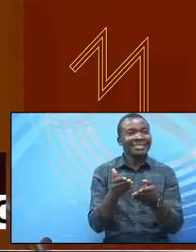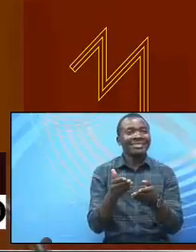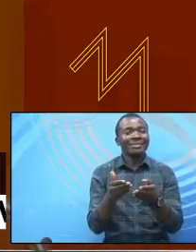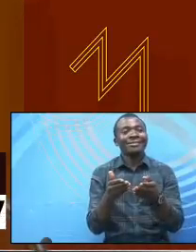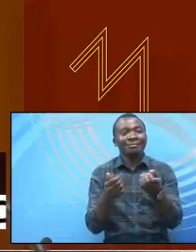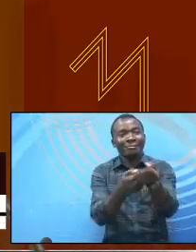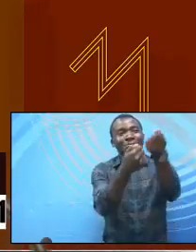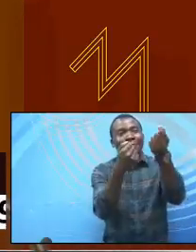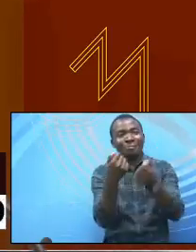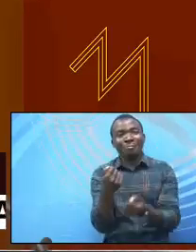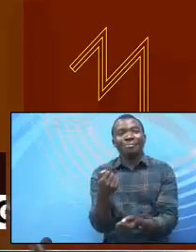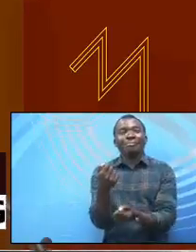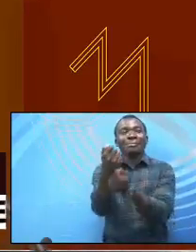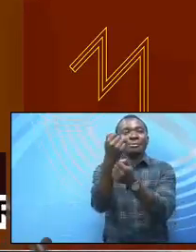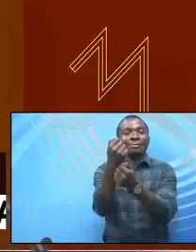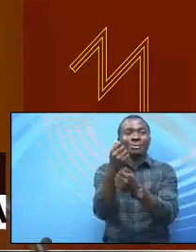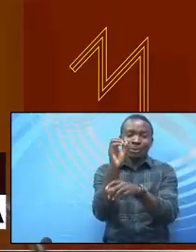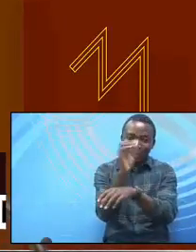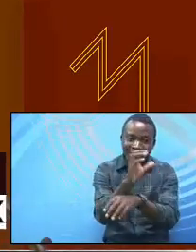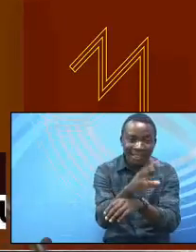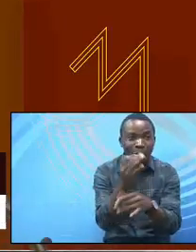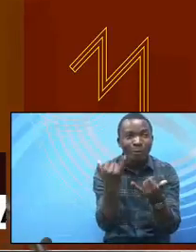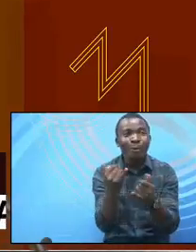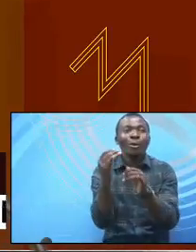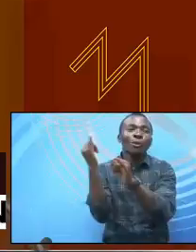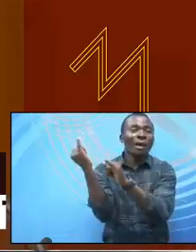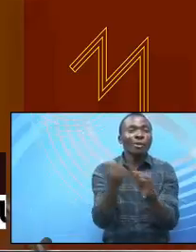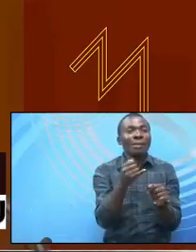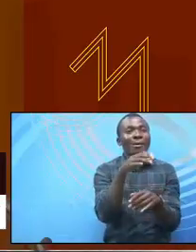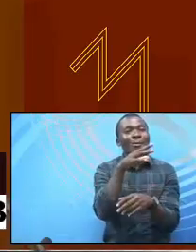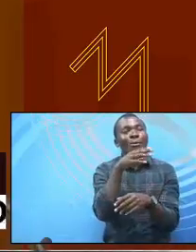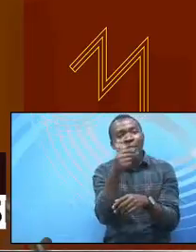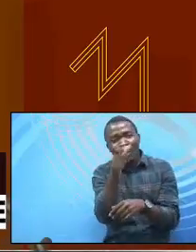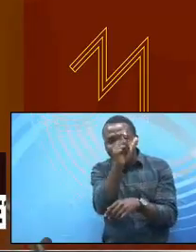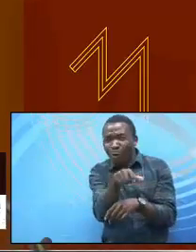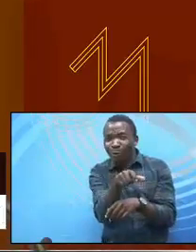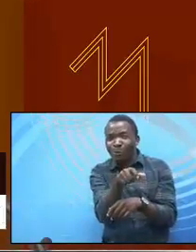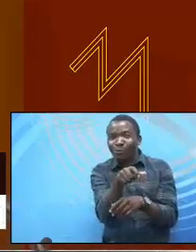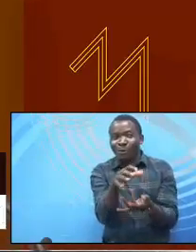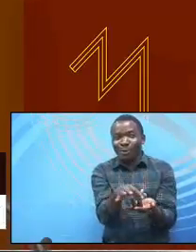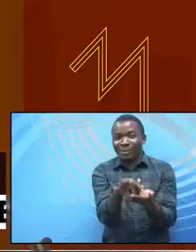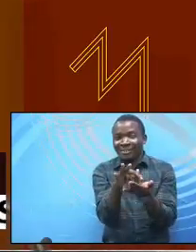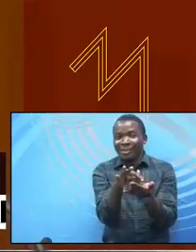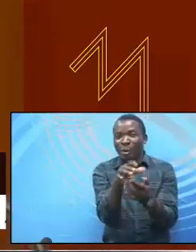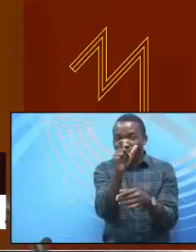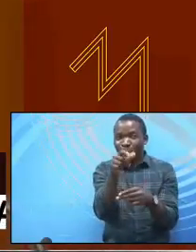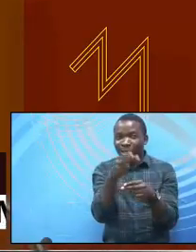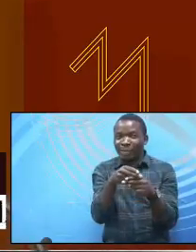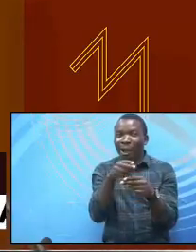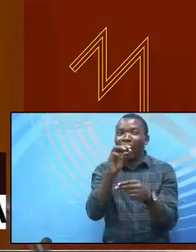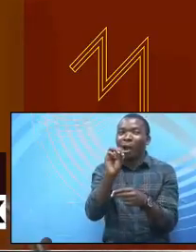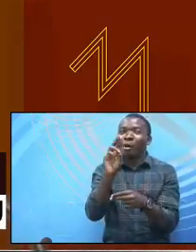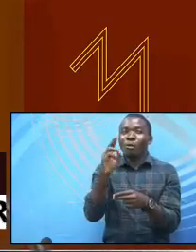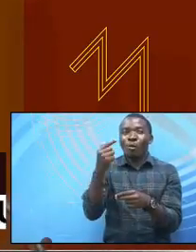kandi tubijyaho inama uyu munsi rero tukaba twatumiye undi muntu nanone udasanzwe umuntu witwa Mugabo